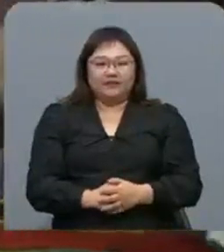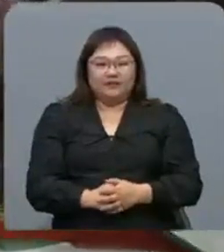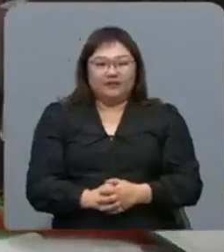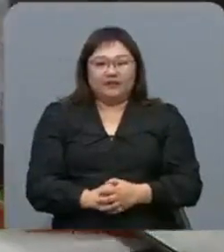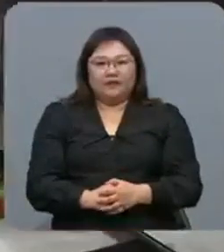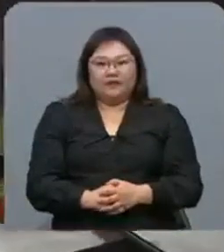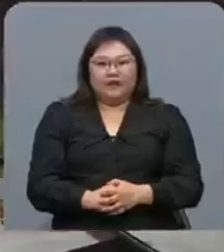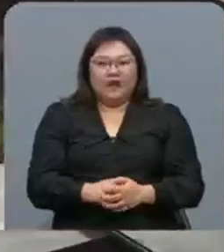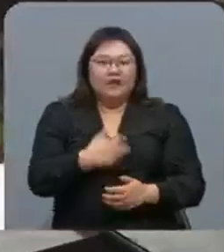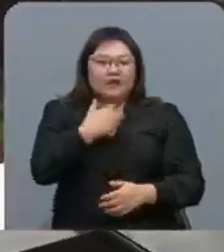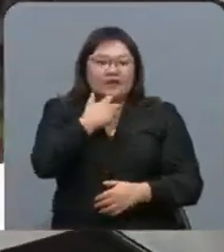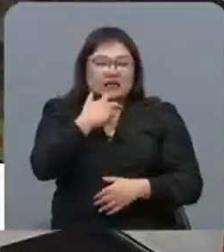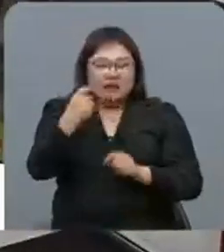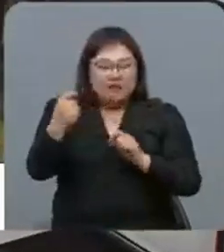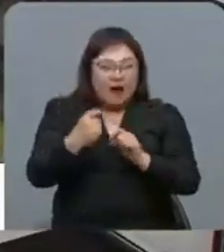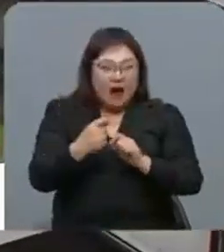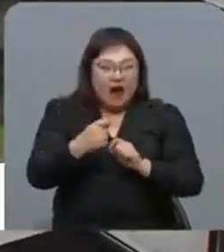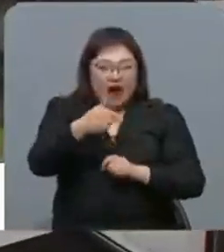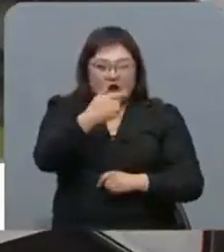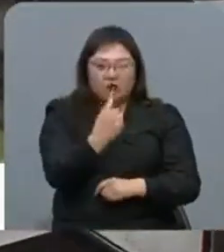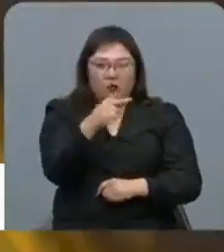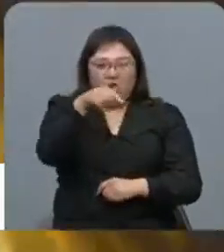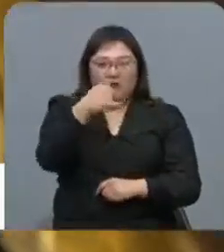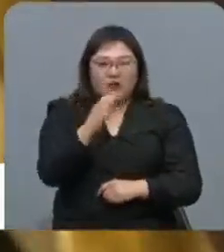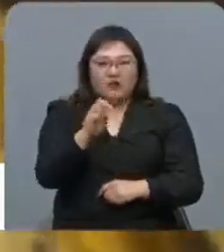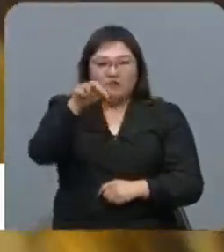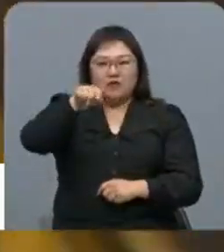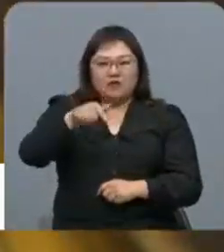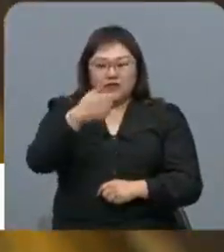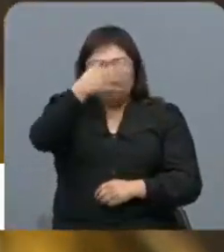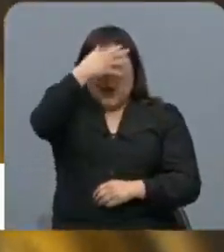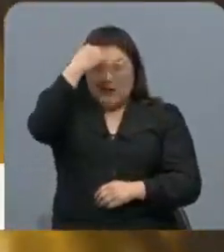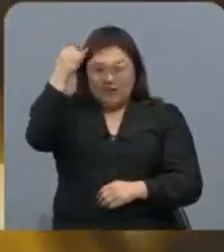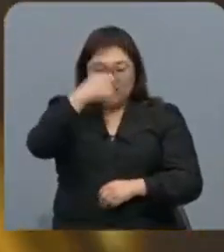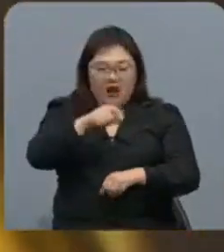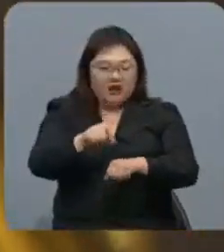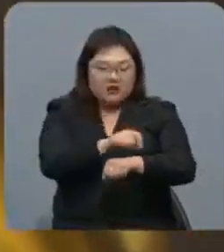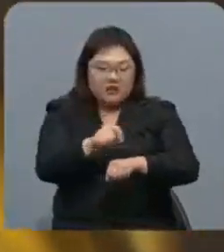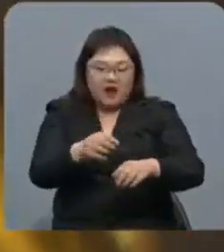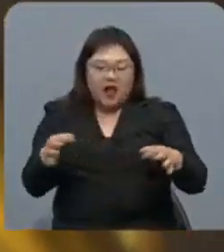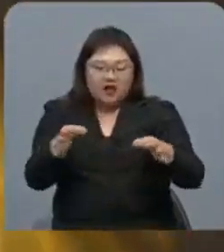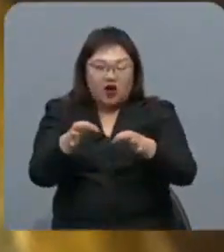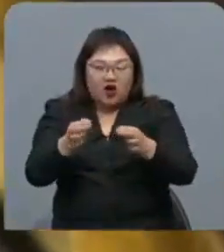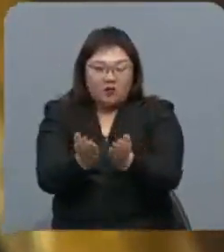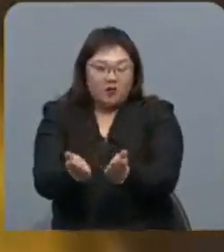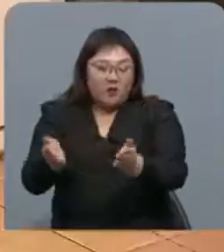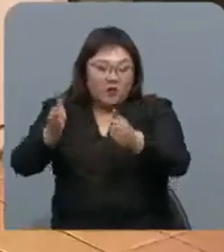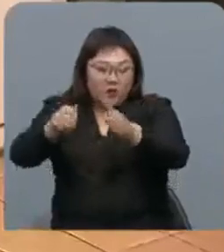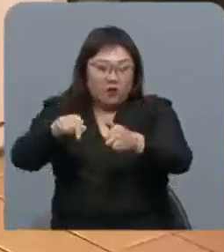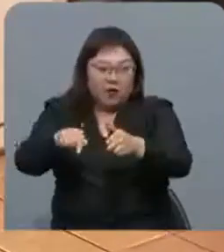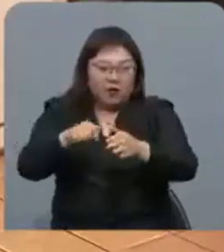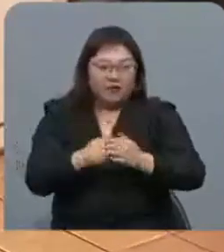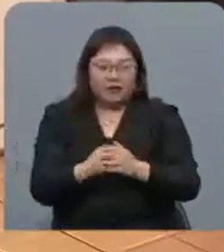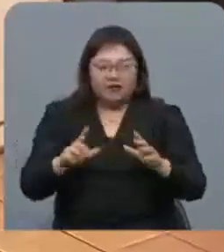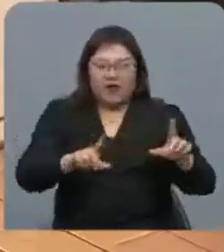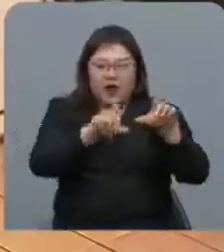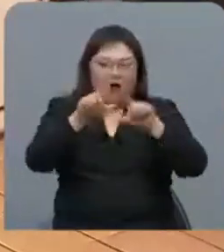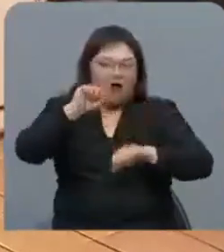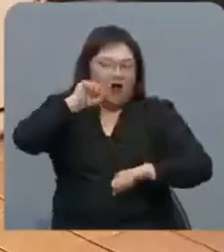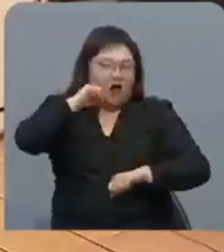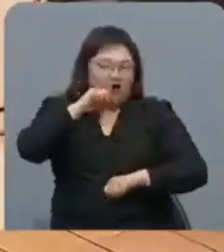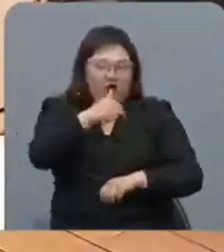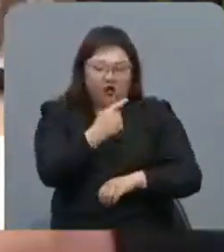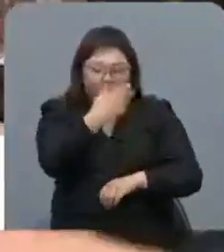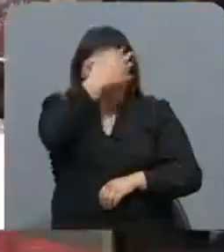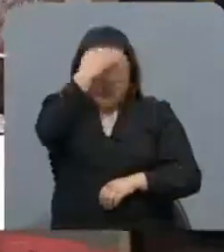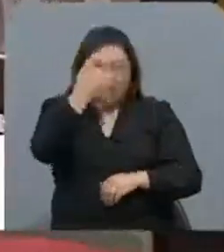이른 일 바라보는 노금순 할머니. 할머니에게는 특별한 저금통이 있습니다. 생활이 어려운 노할머니를